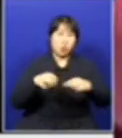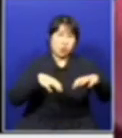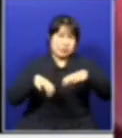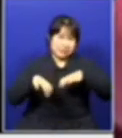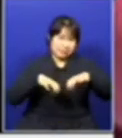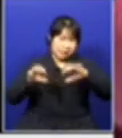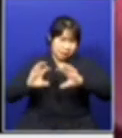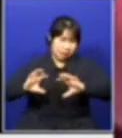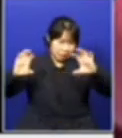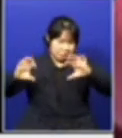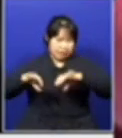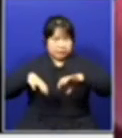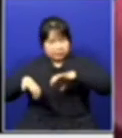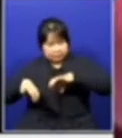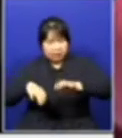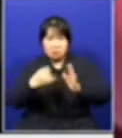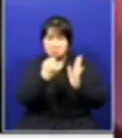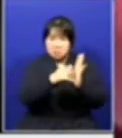าดในการ